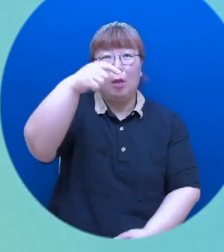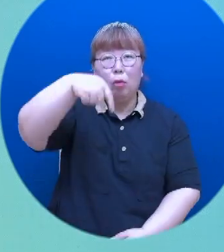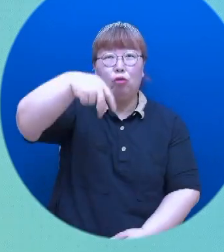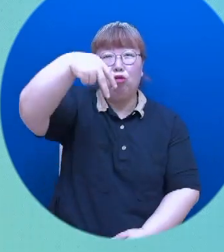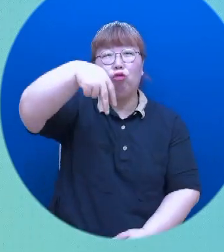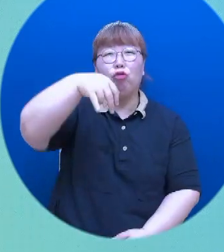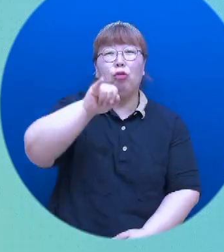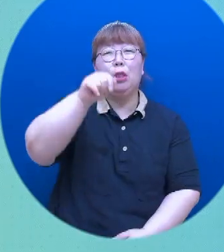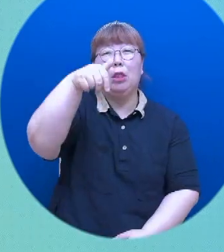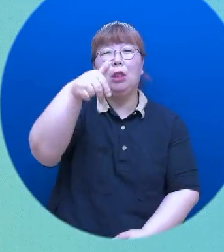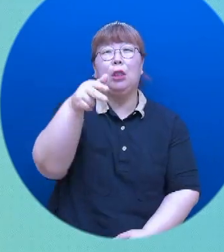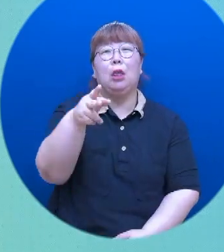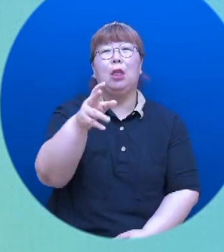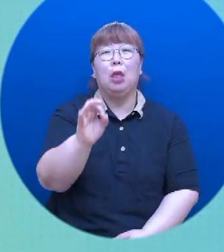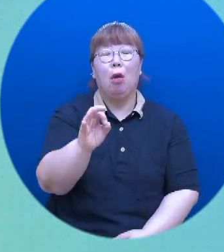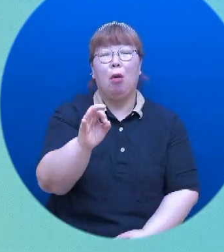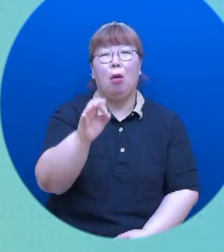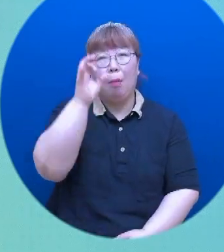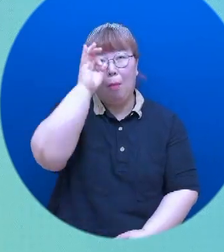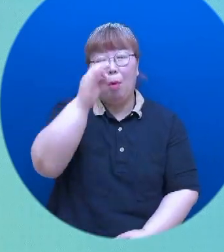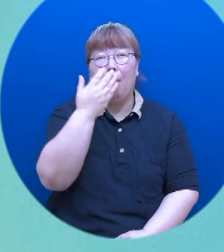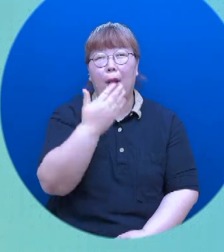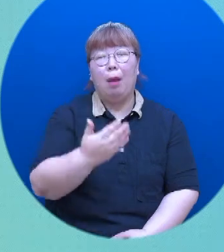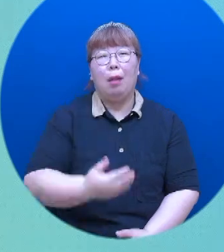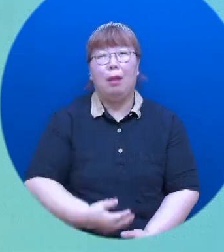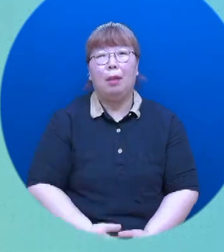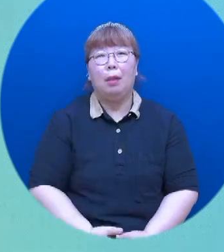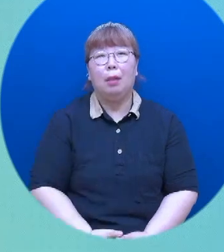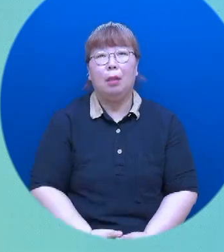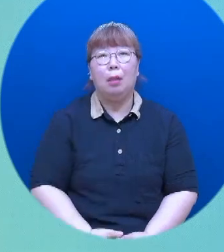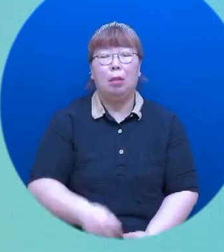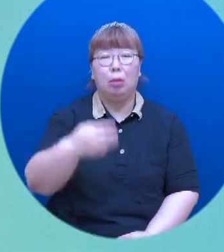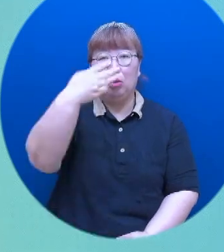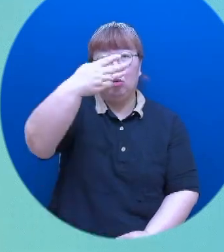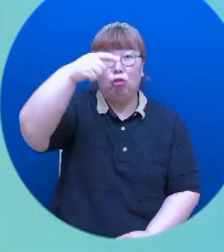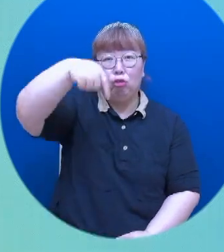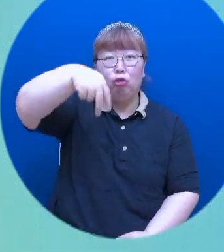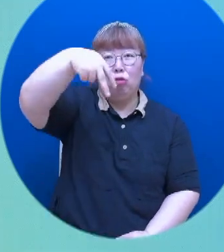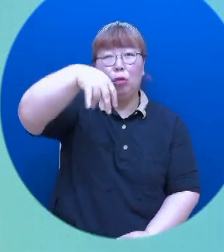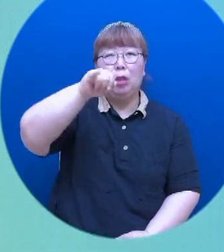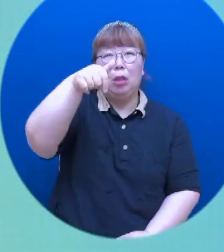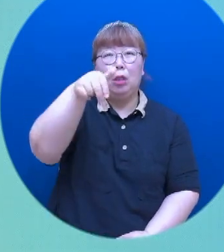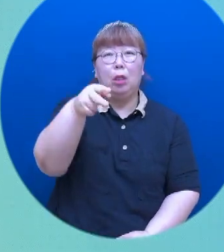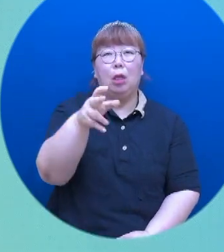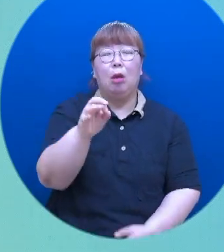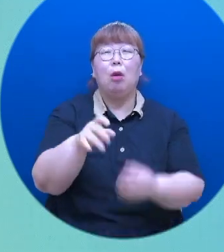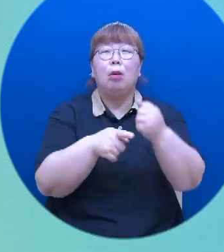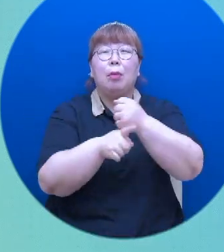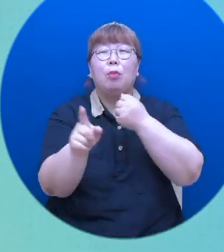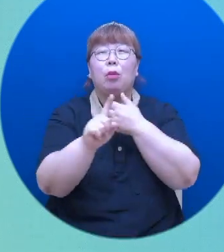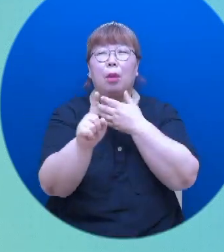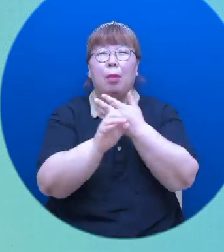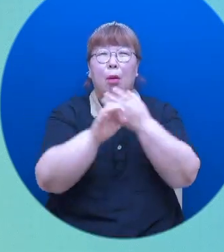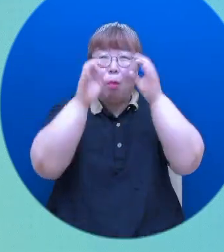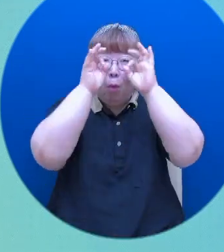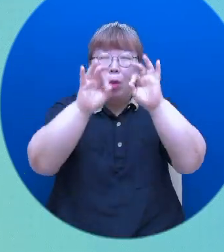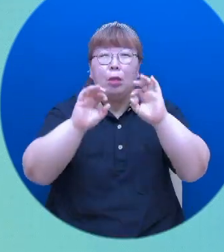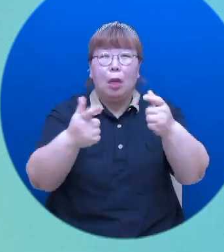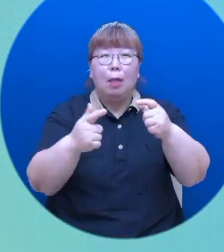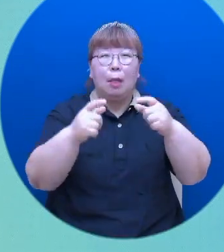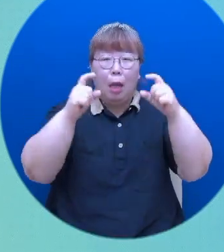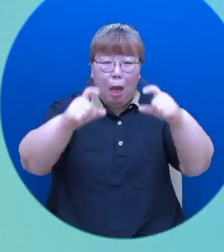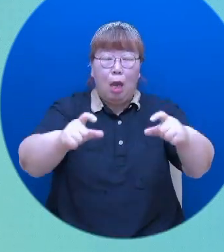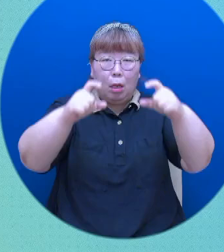줄 알아야 한다 이렇게 말을 하죠. 투시경은 보이지 않아요. 하나 안경을